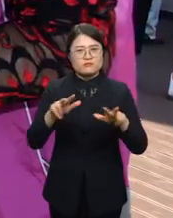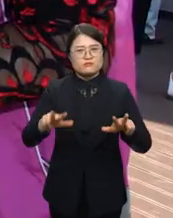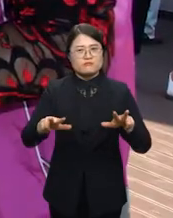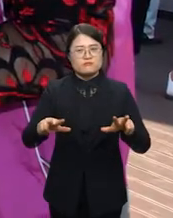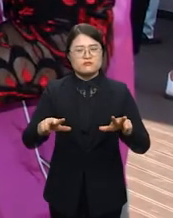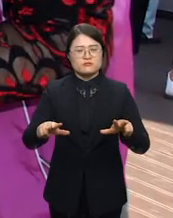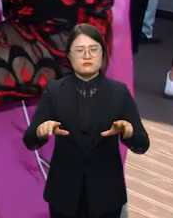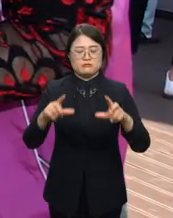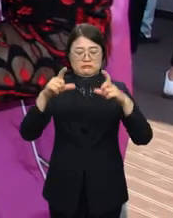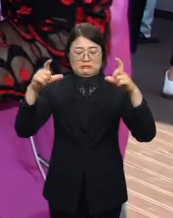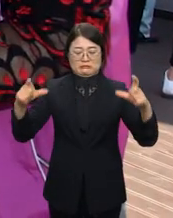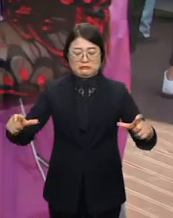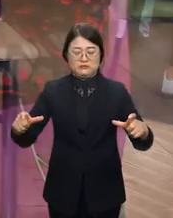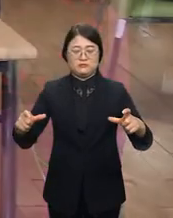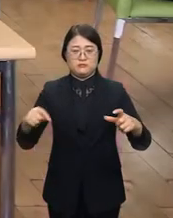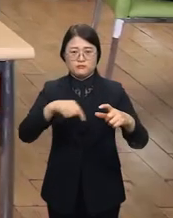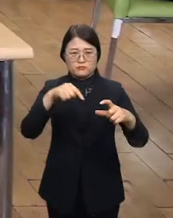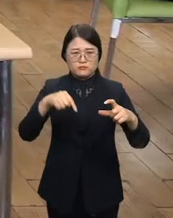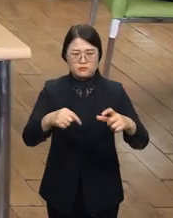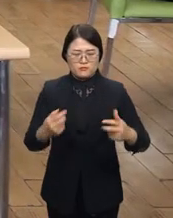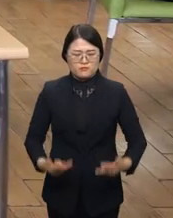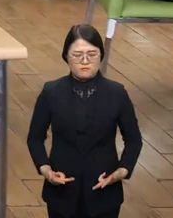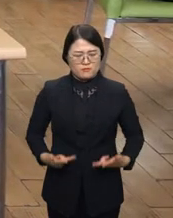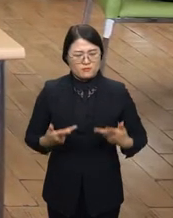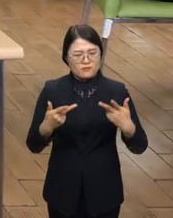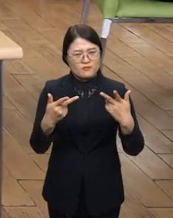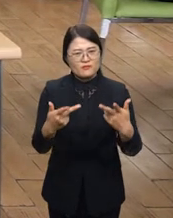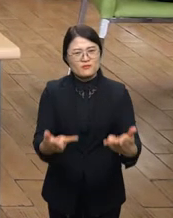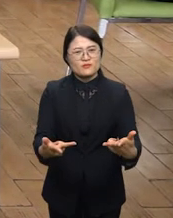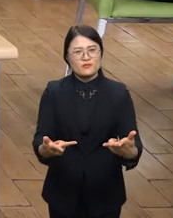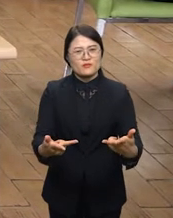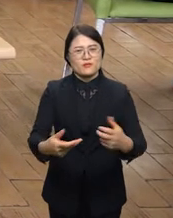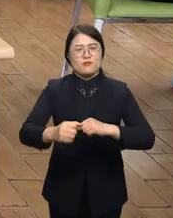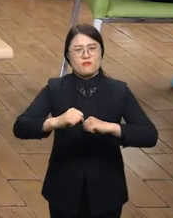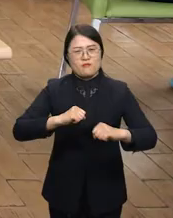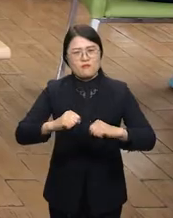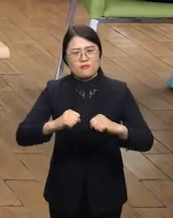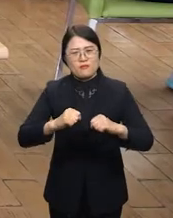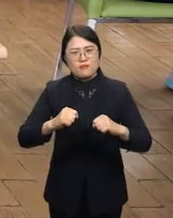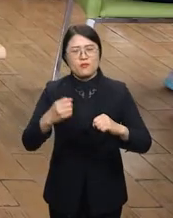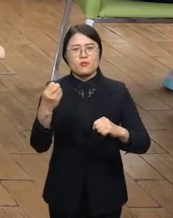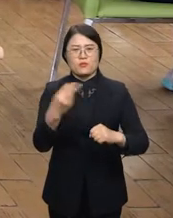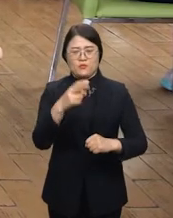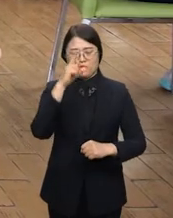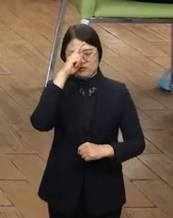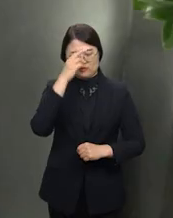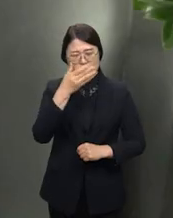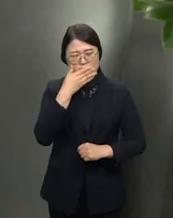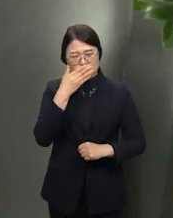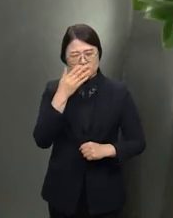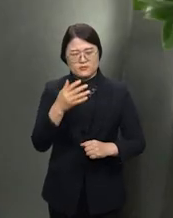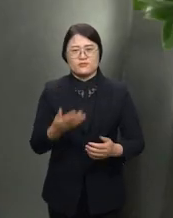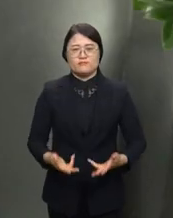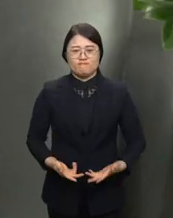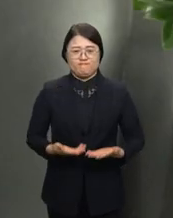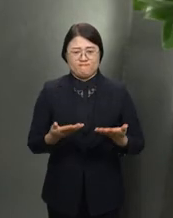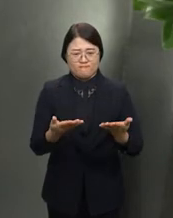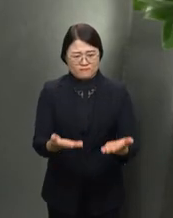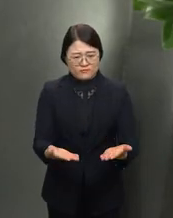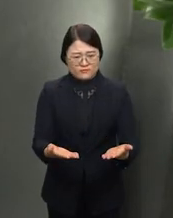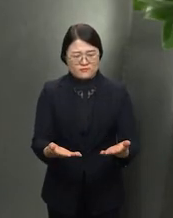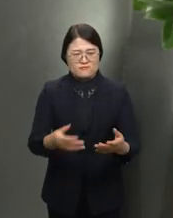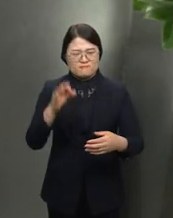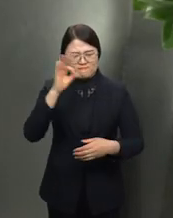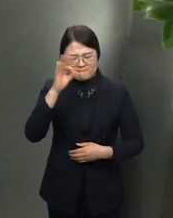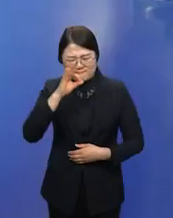지역사회 봉사활동도 하고 또 그분들에게 점심 식사도 제공할 수 있는 방법도 이제 찾고자